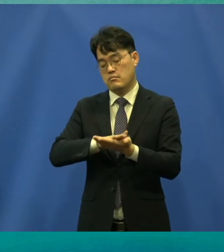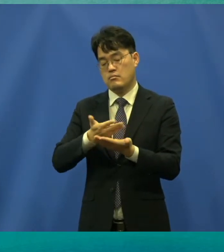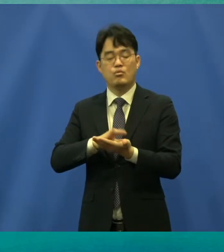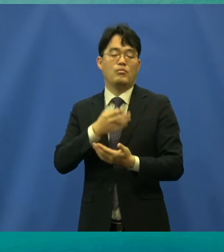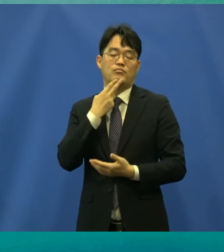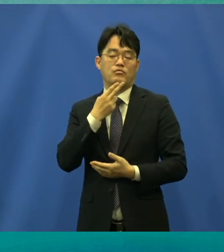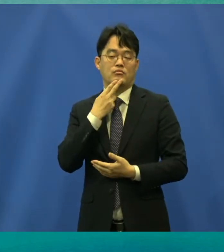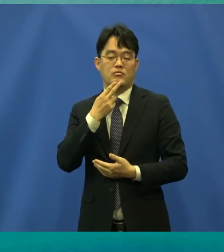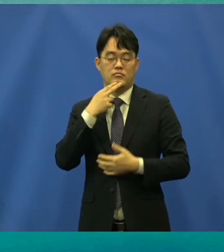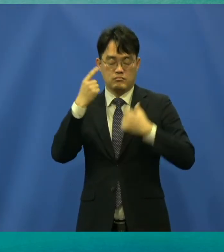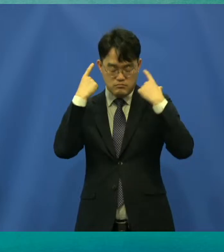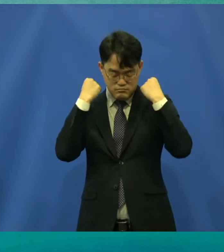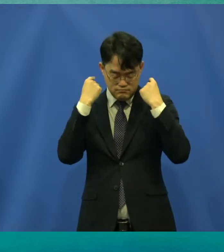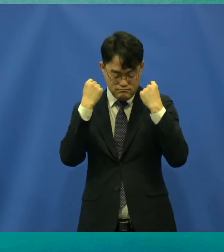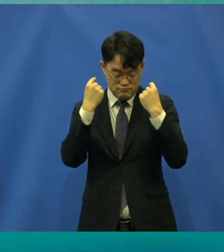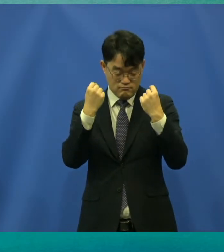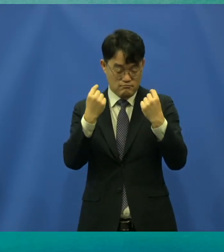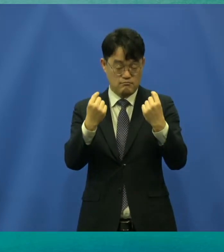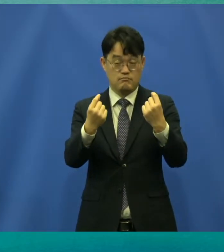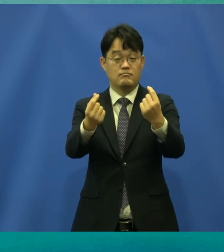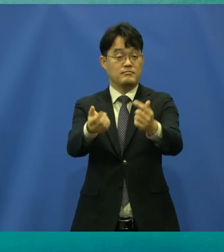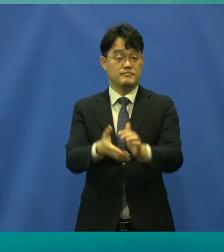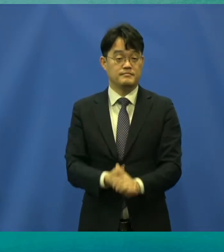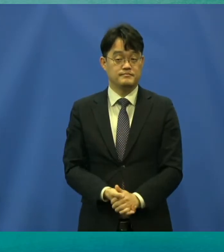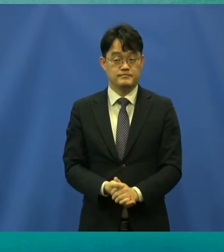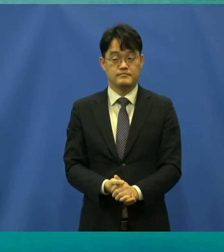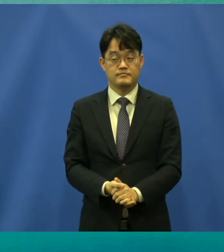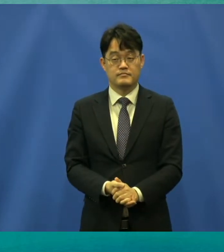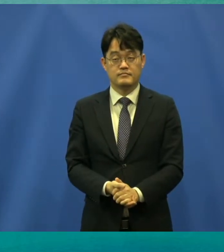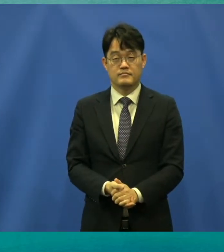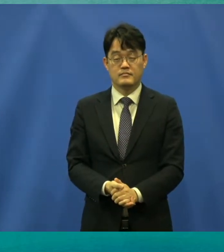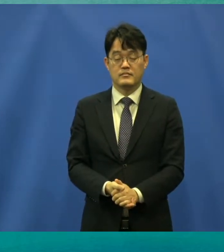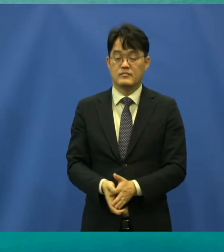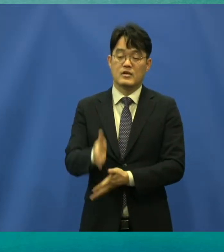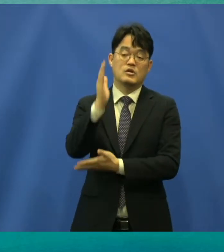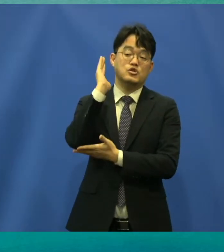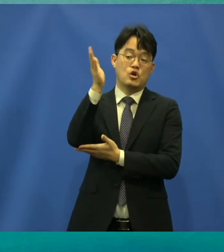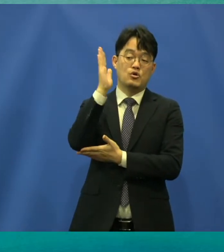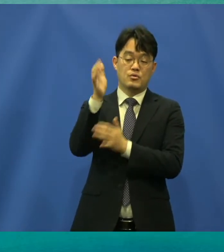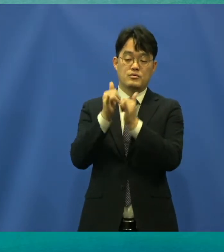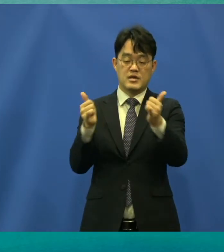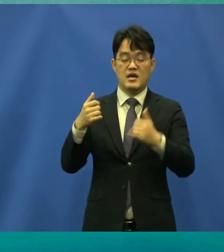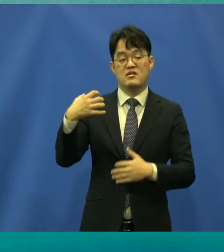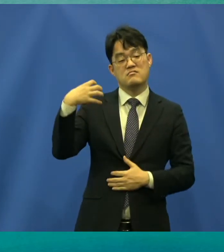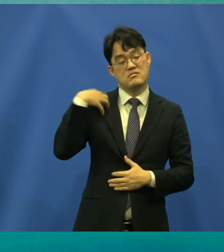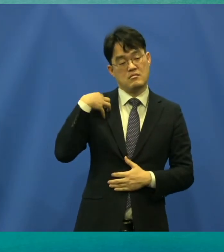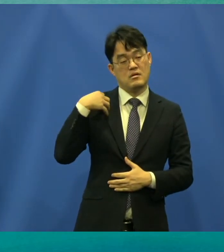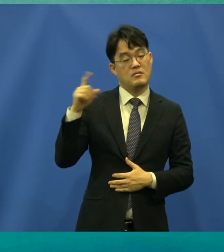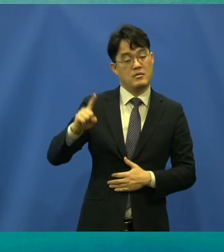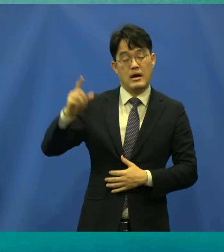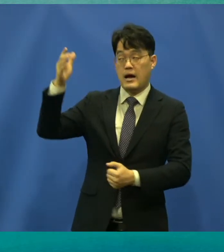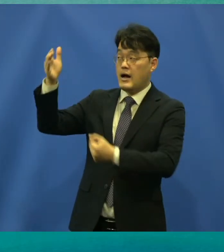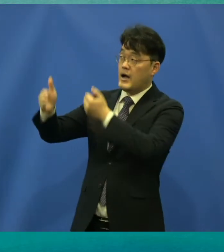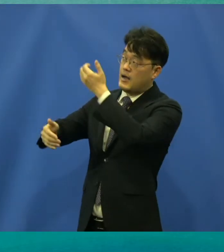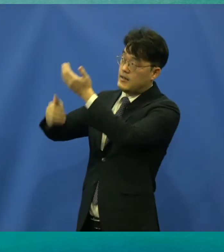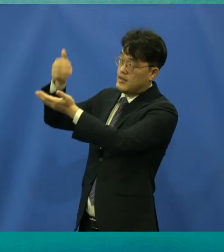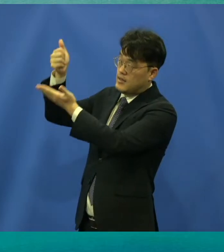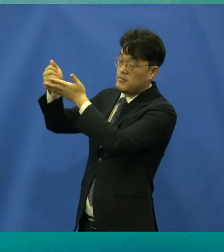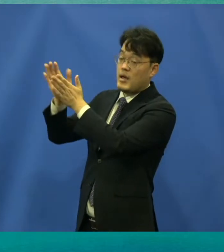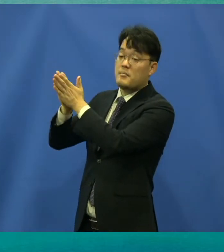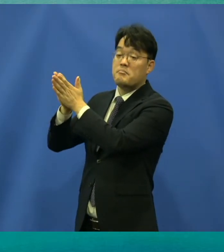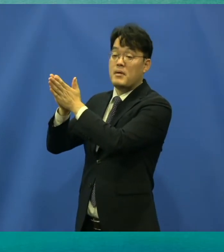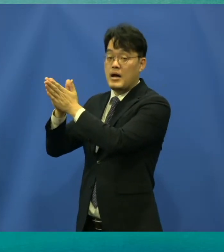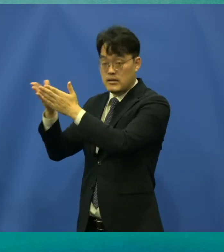타협하지 않습니다. 그래서 설교자의 임무는 무엇입니까? 하나님의 말씀을 있는